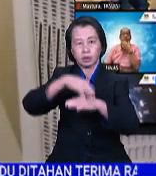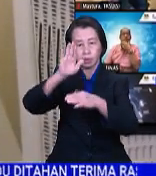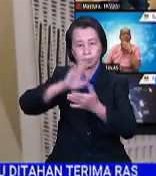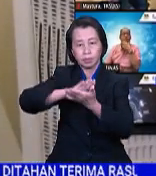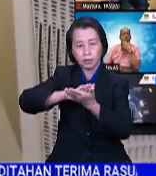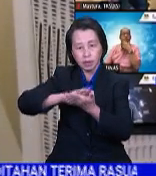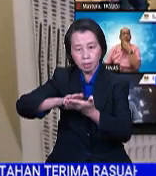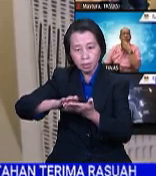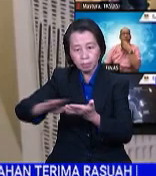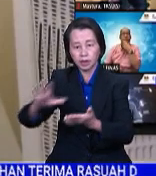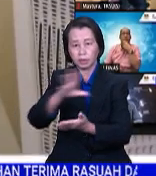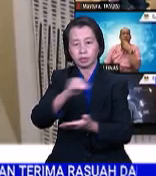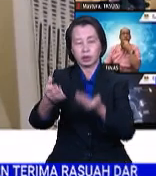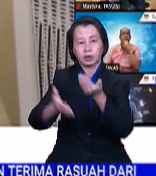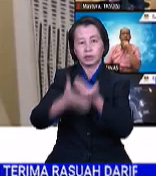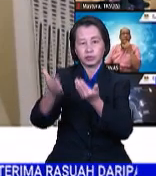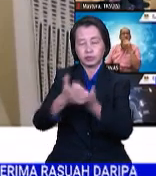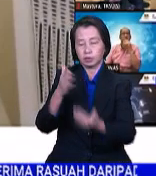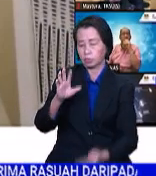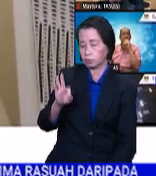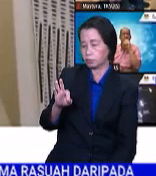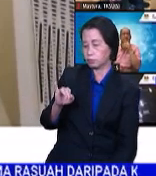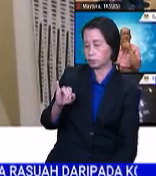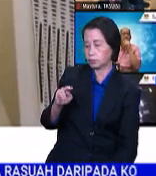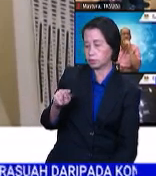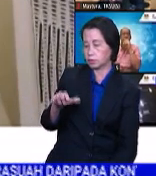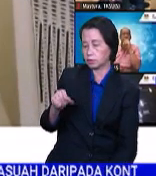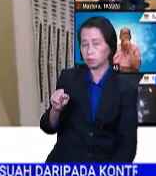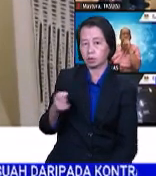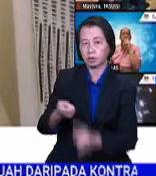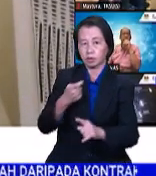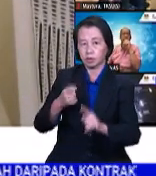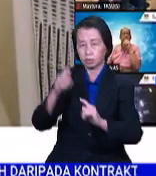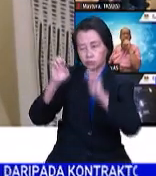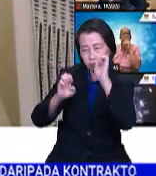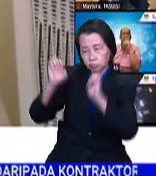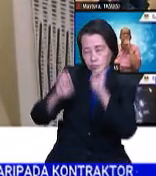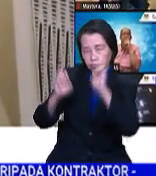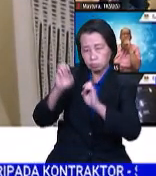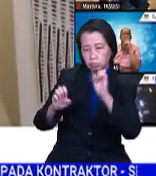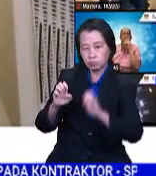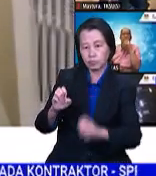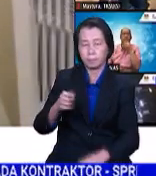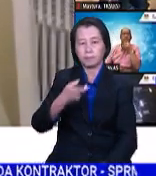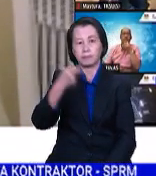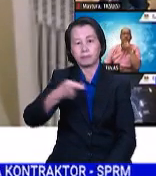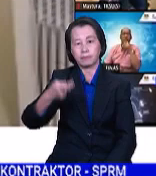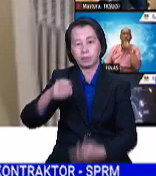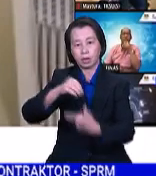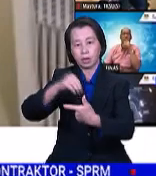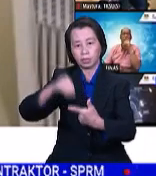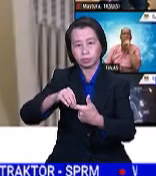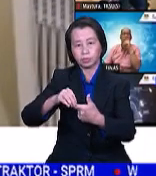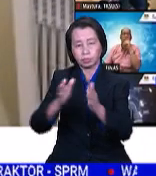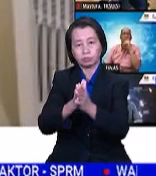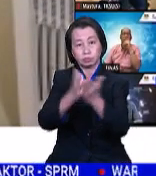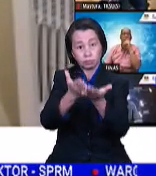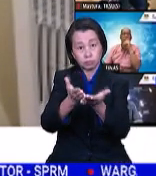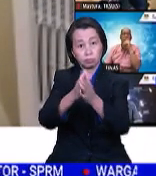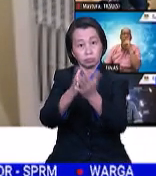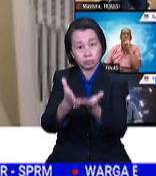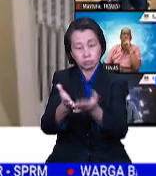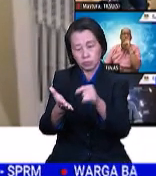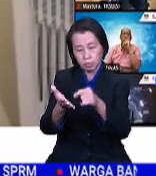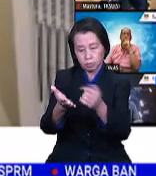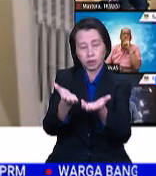kemas dan memudahkan FINAS juga dari segi penilaian perkara-perkara ataupun naskah-naskah